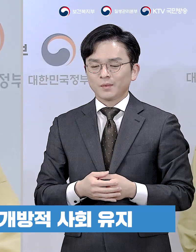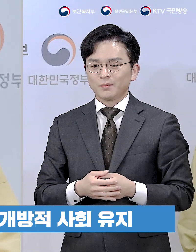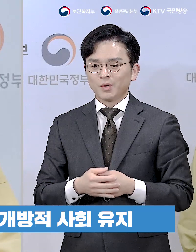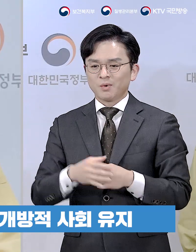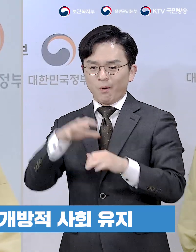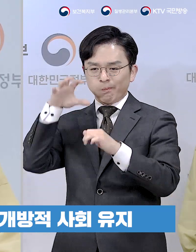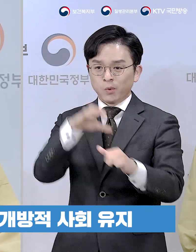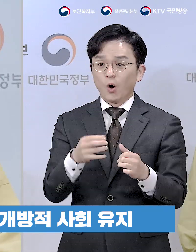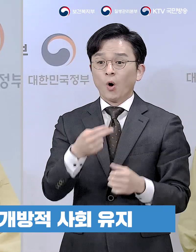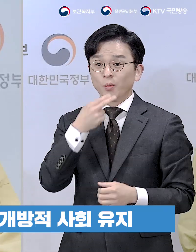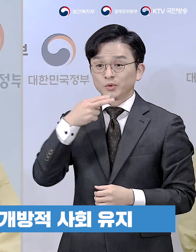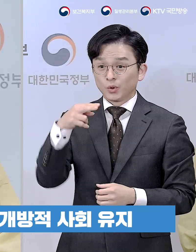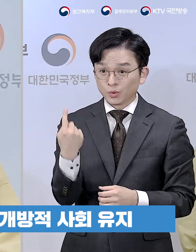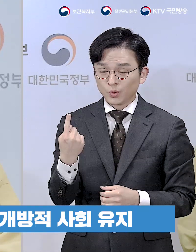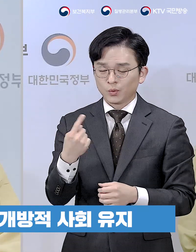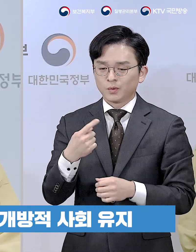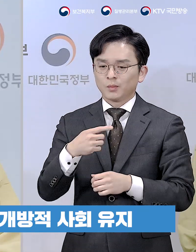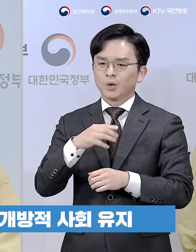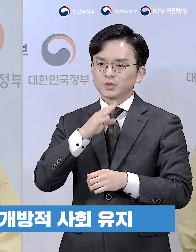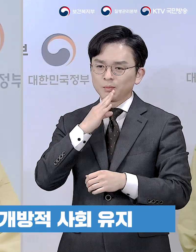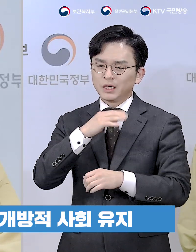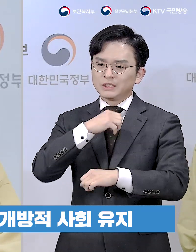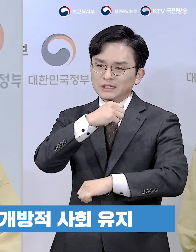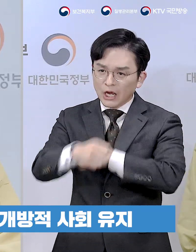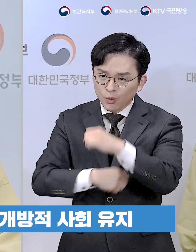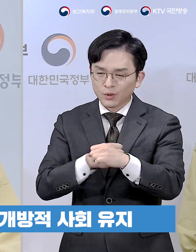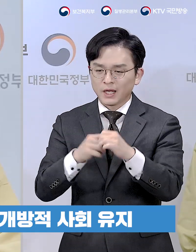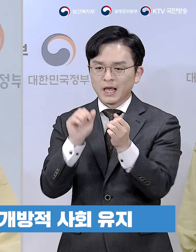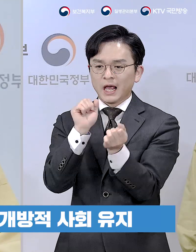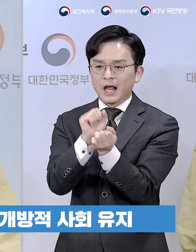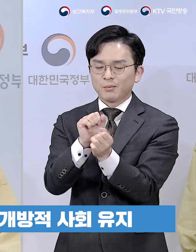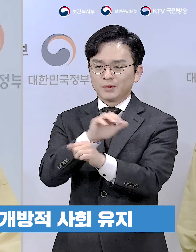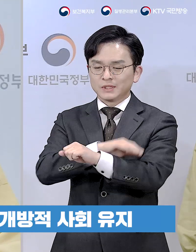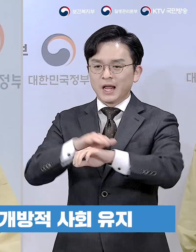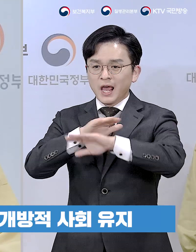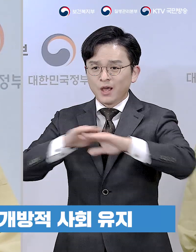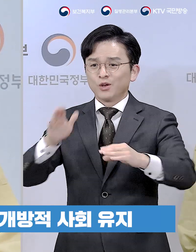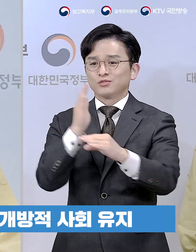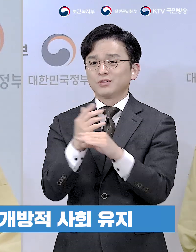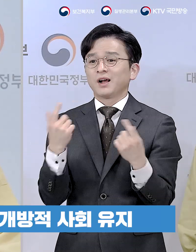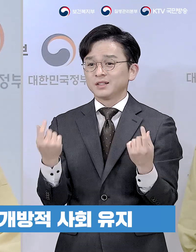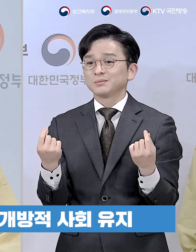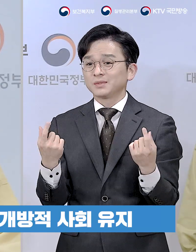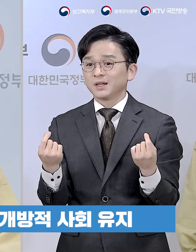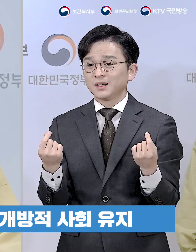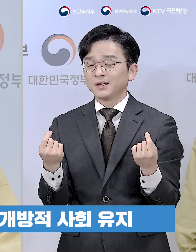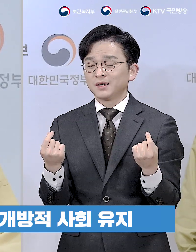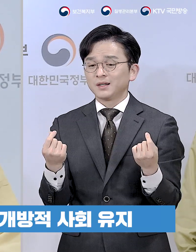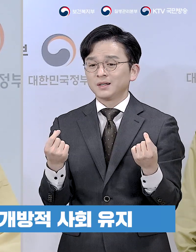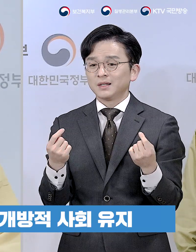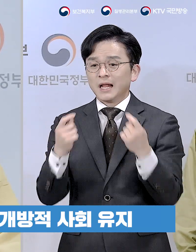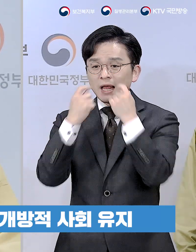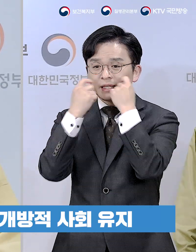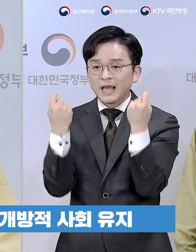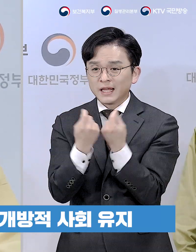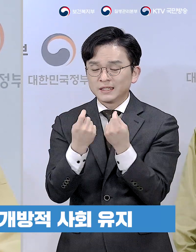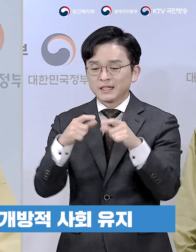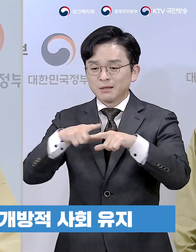있었고 국민의 삶에 피해가 큰 강제적 봉쇄를 피하고 개방적인 사회를 유지하고 있습니다.